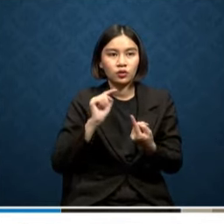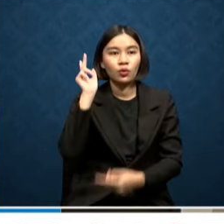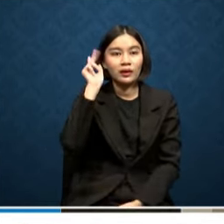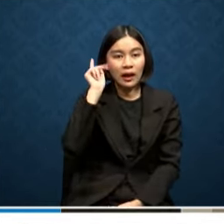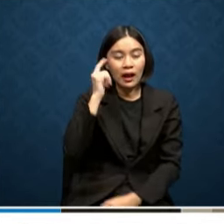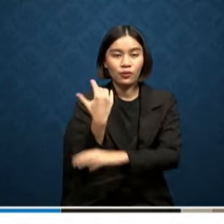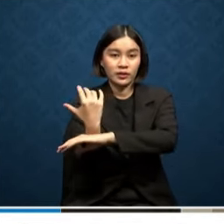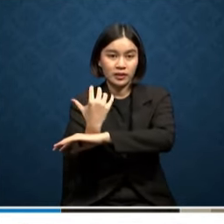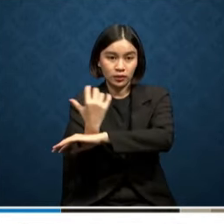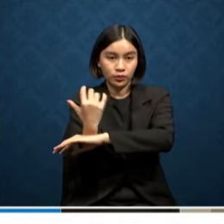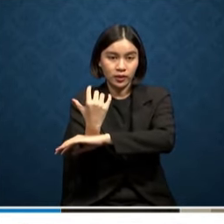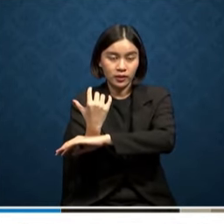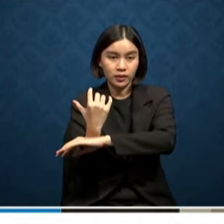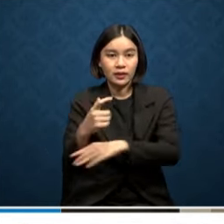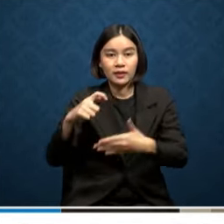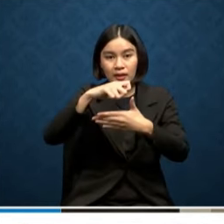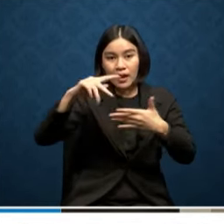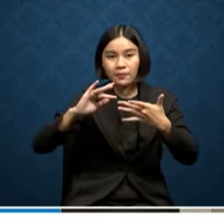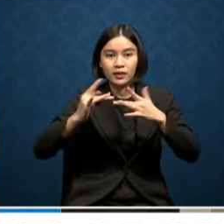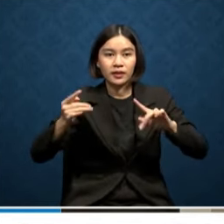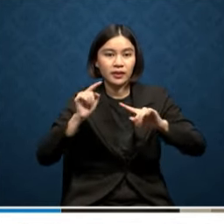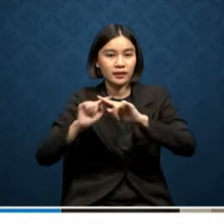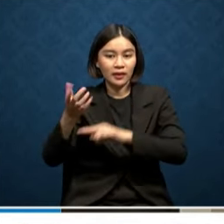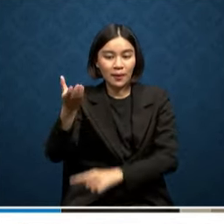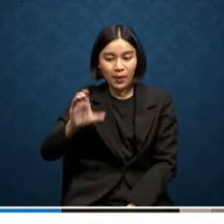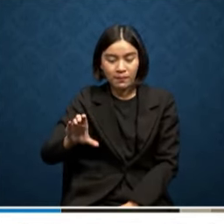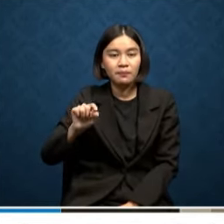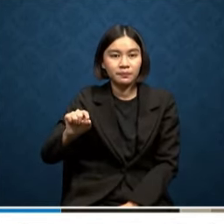วทีวีแล้วก็โซเชียลมีเดียต่างๆนะคะ